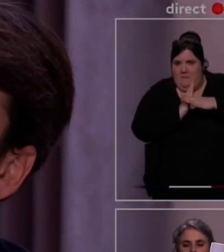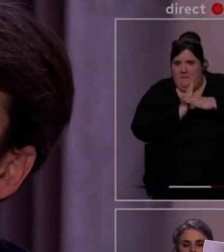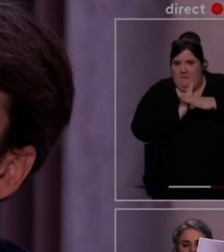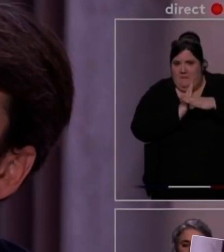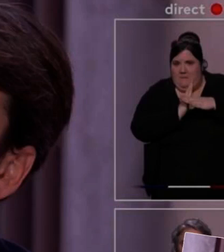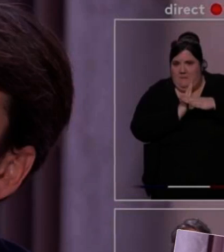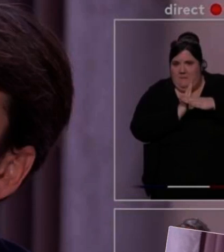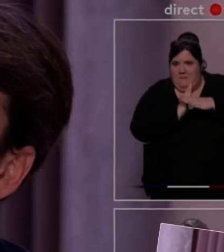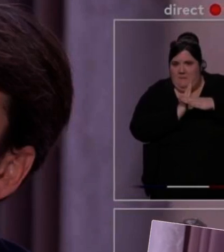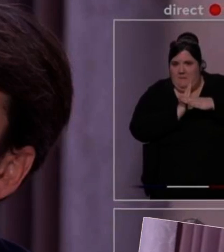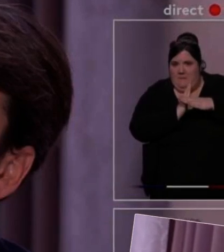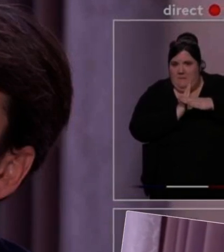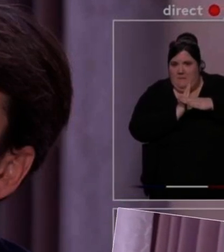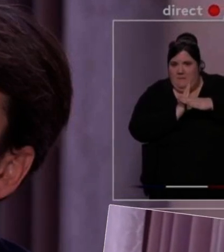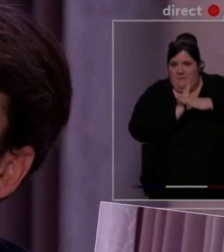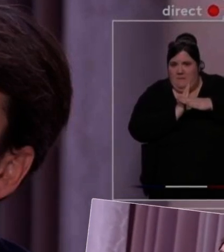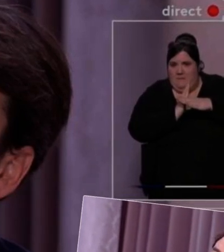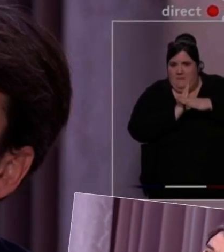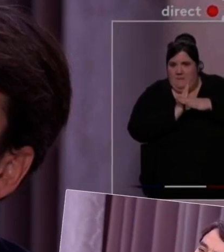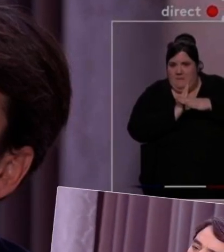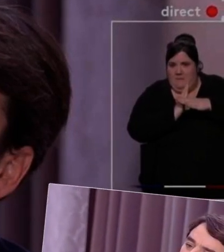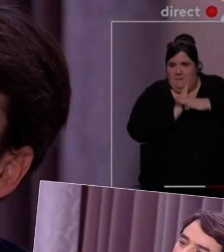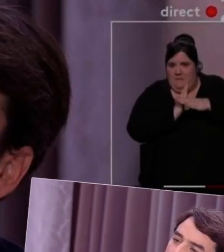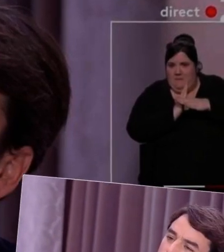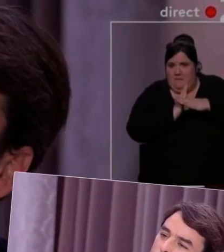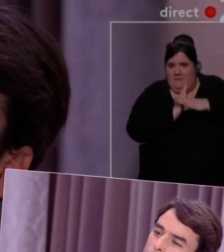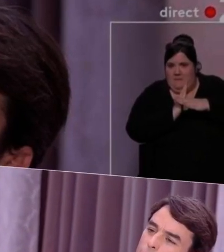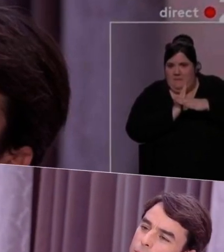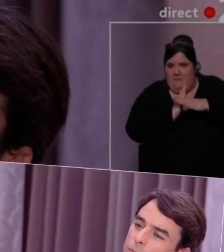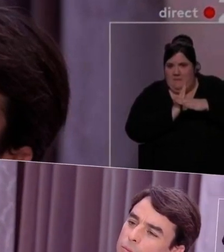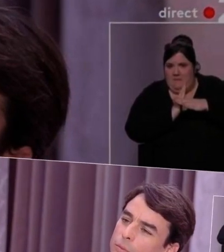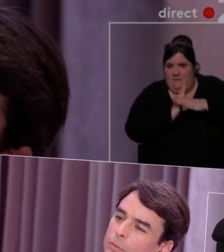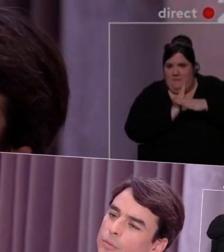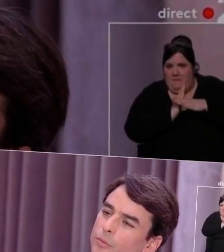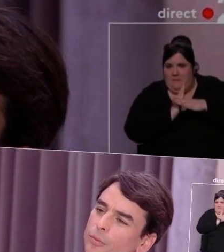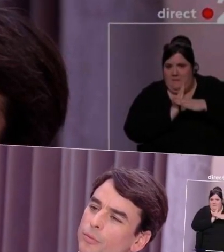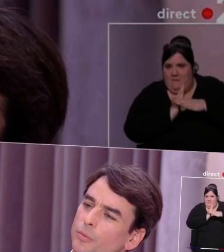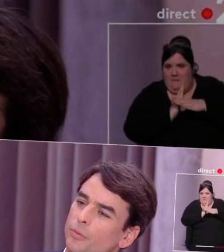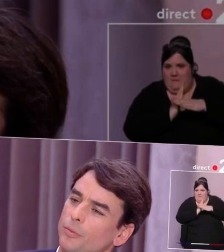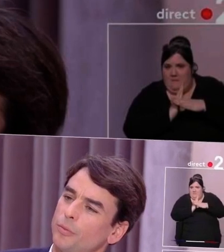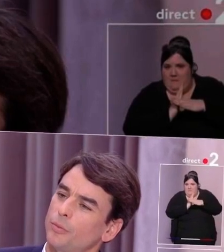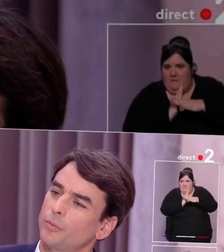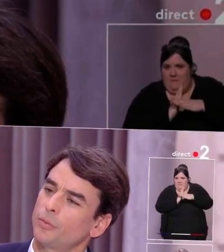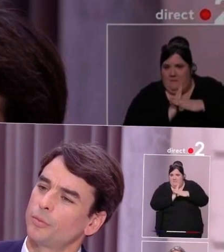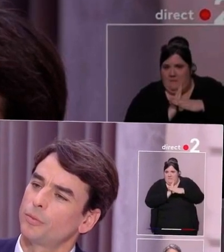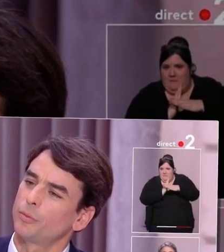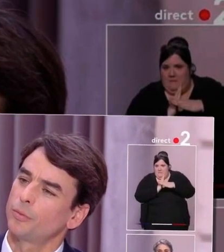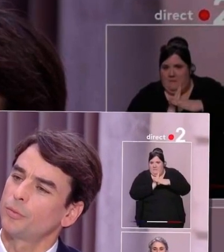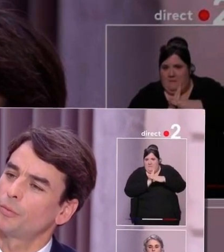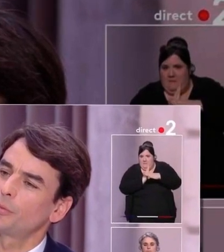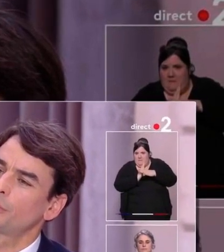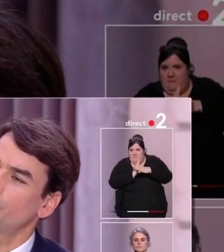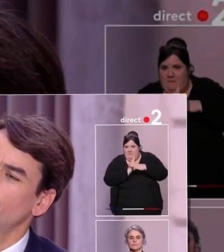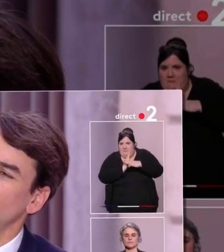Bugier est meilleur, pose les bonnes questions, Lacaro est à côté de la plaque, la pauvre, et a beaucoup de mal à s'imposer, analyse